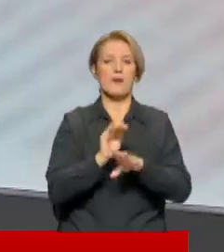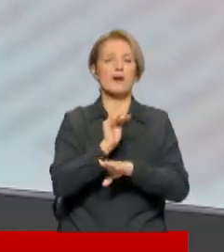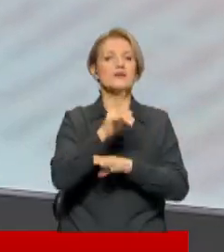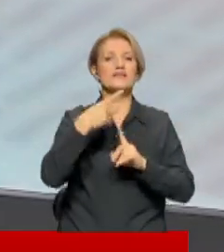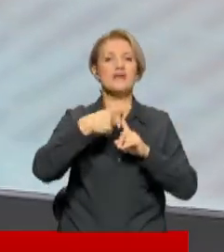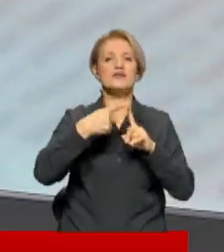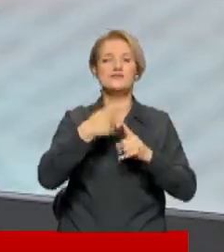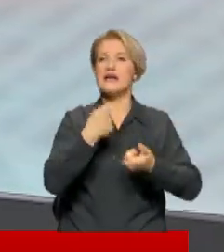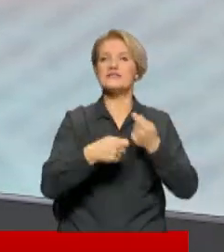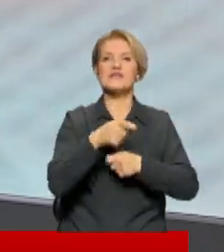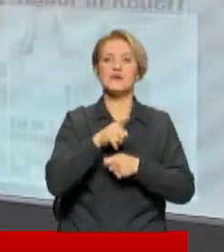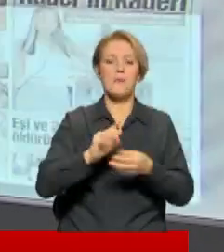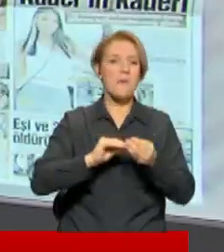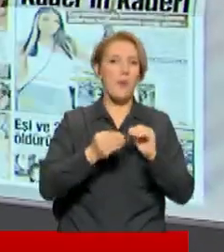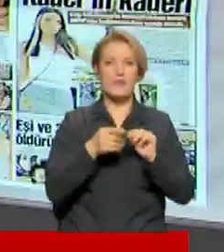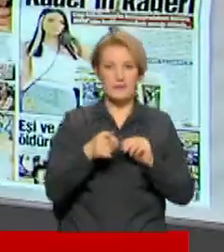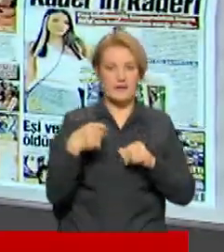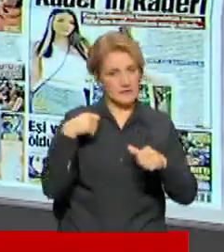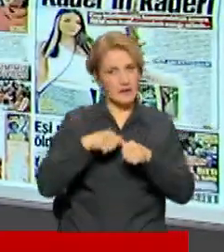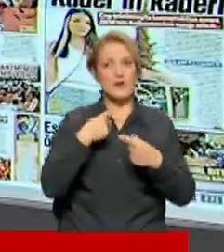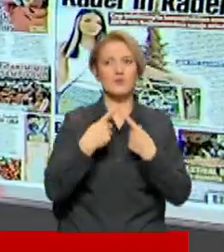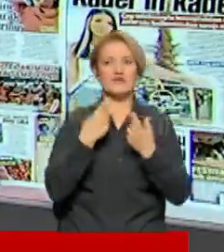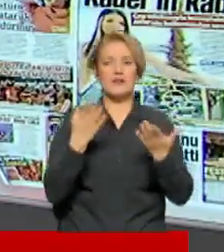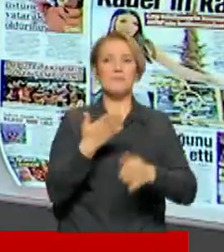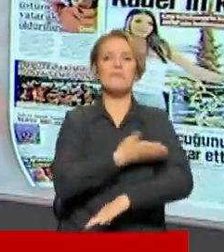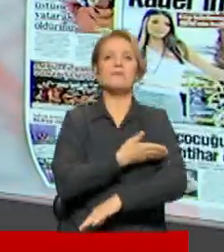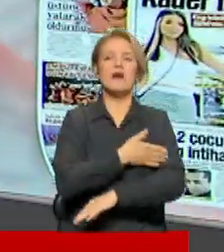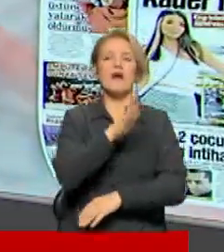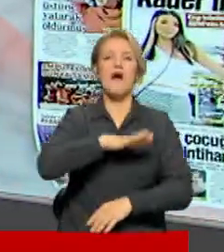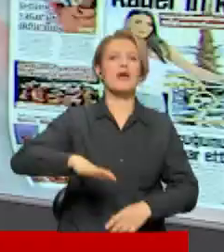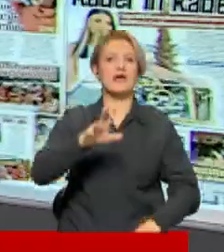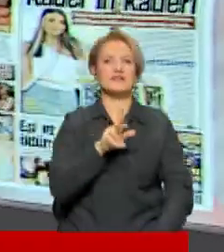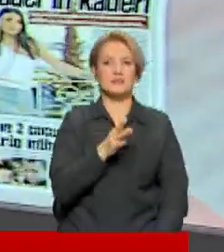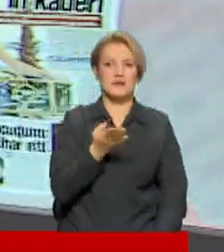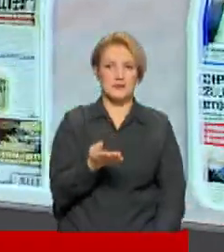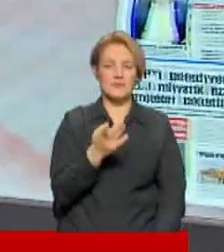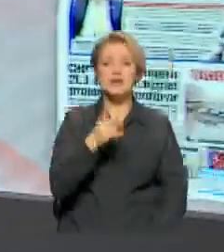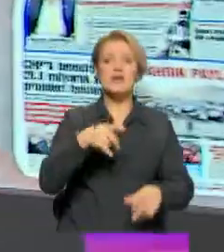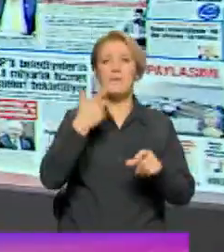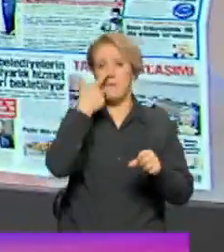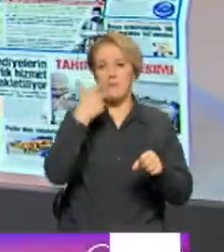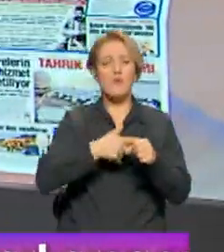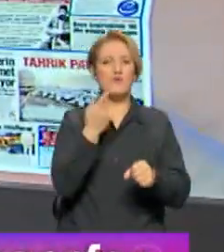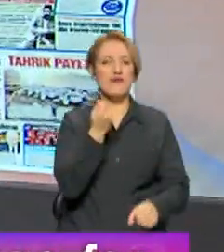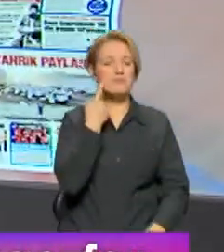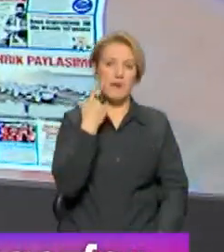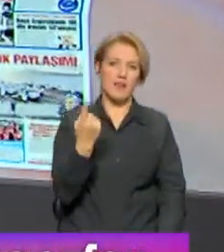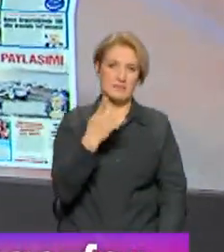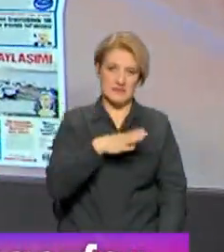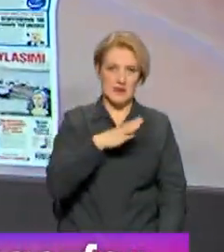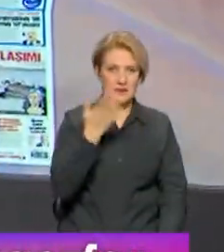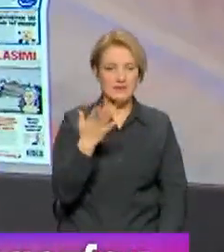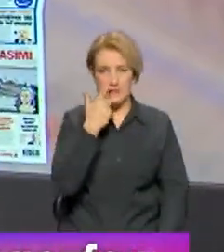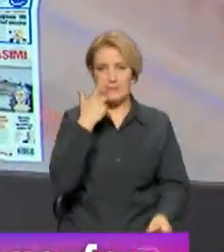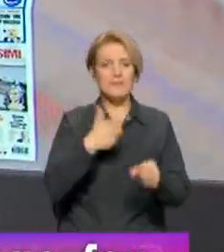taksici esnafının da problemini yine konuşalım memleketteki herkes gibi bir motorun fiyatlarına bakalım isterseniz